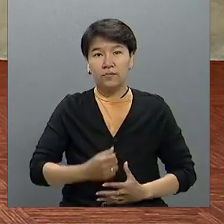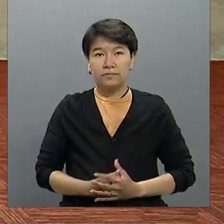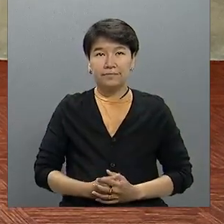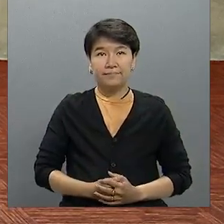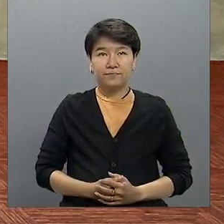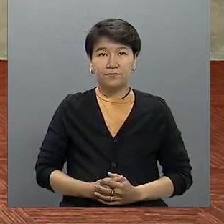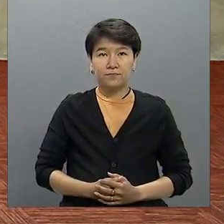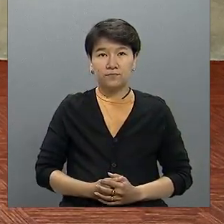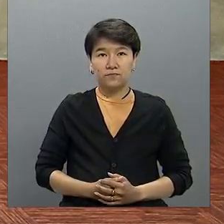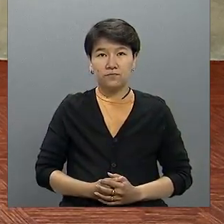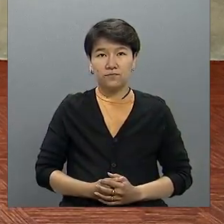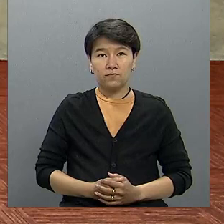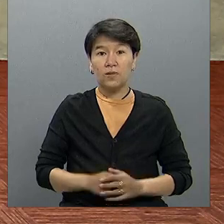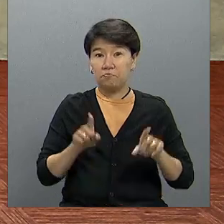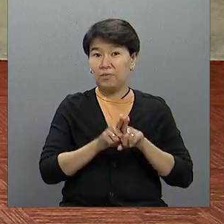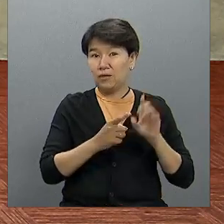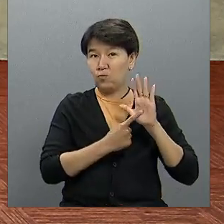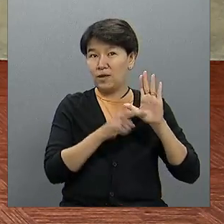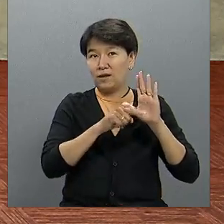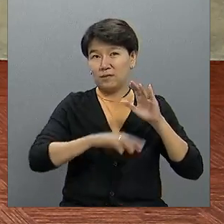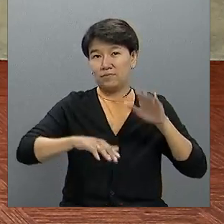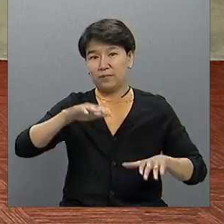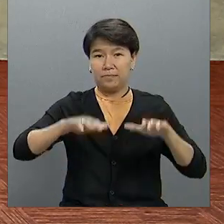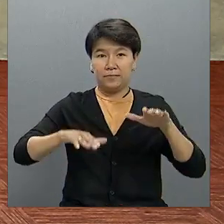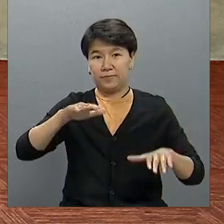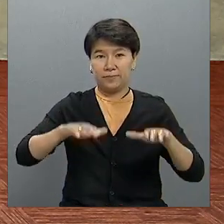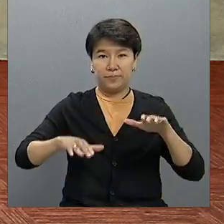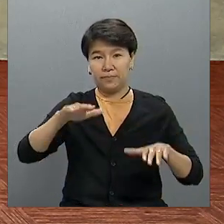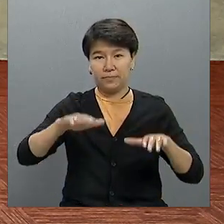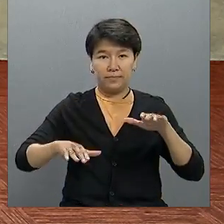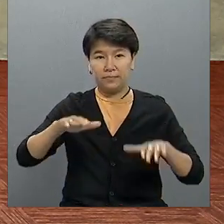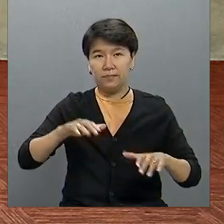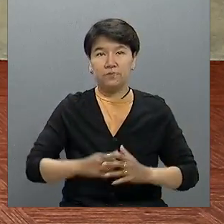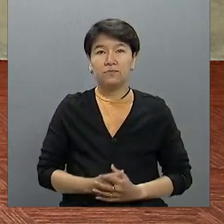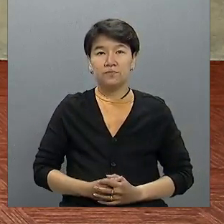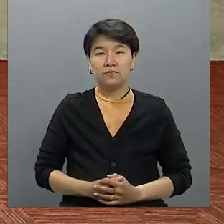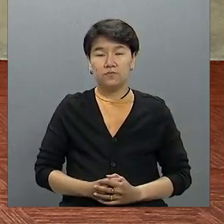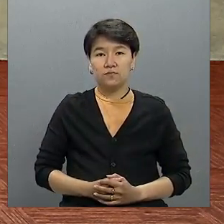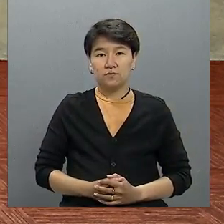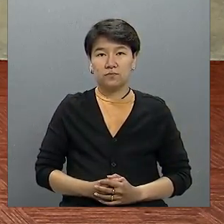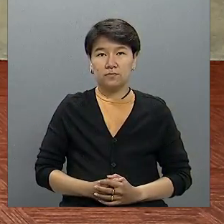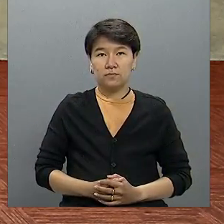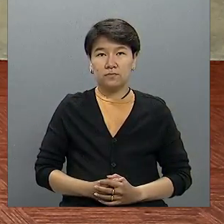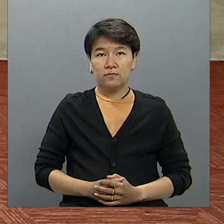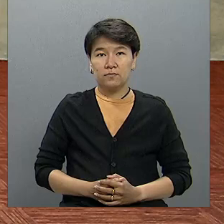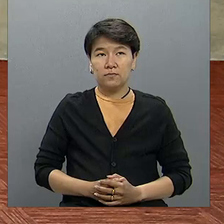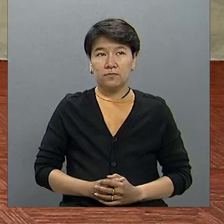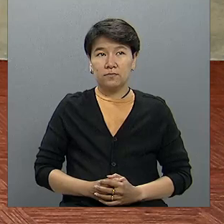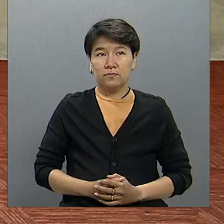ที่แบบนี้นะคะเอามือนะคะมาไว้ที่หน้าลำตัวให้เข่านะคะแตะที่มือแบบนี้